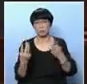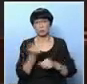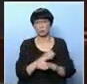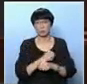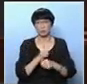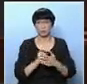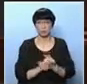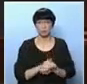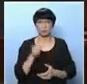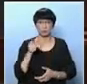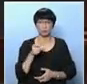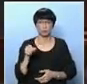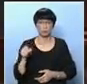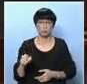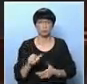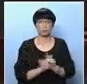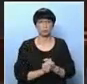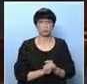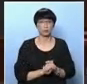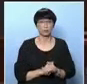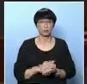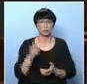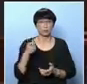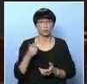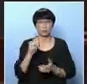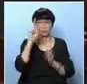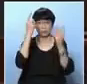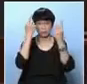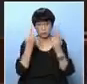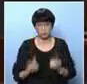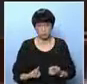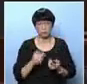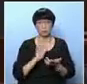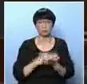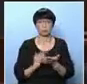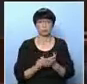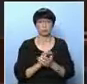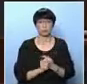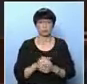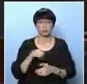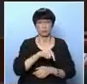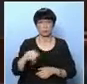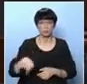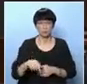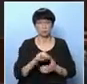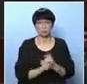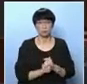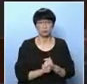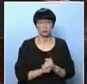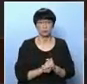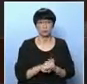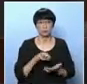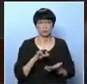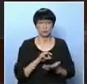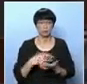你唔好淨係俾錢我，俾錢我一陣會貶值。但如果你俾咗 land bond 我咧？欸，我有權，我賣 land bond， 我呢個 land